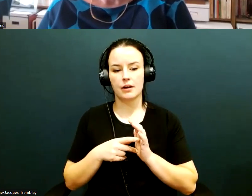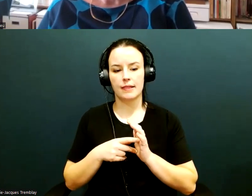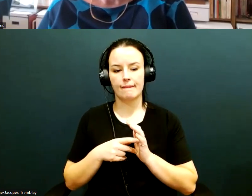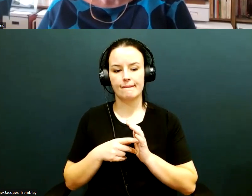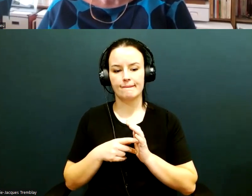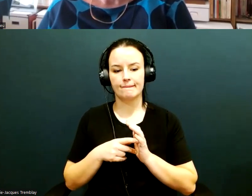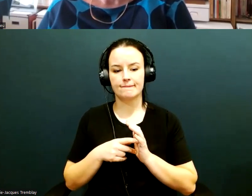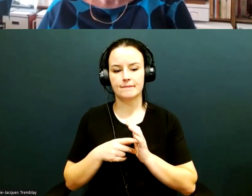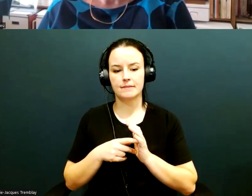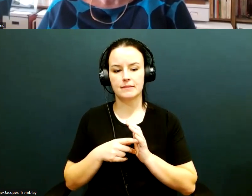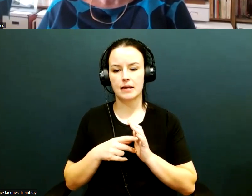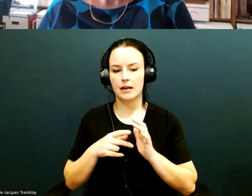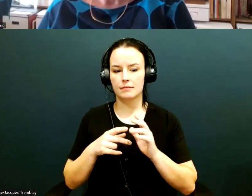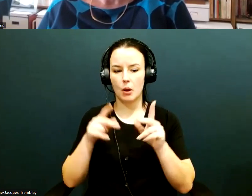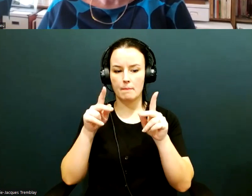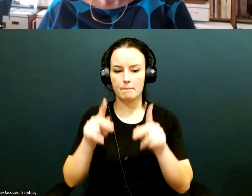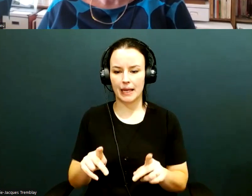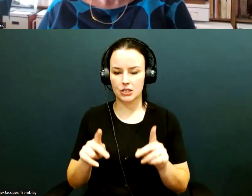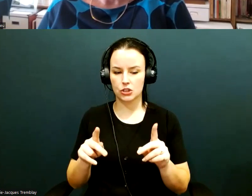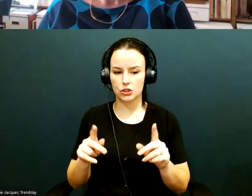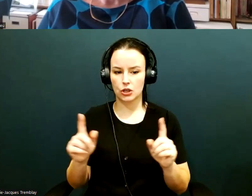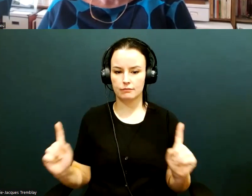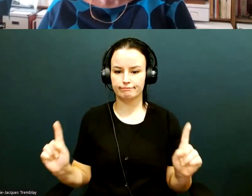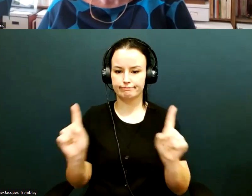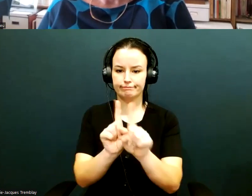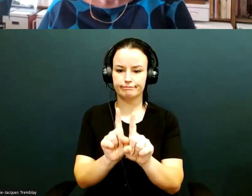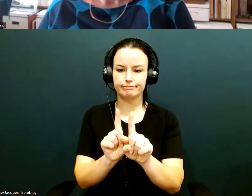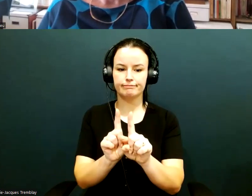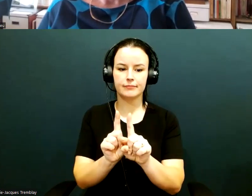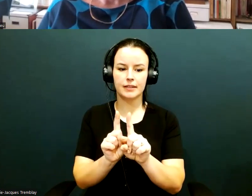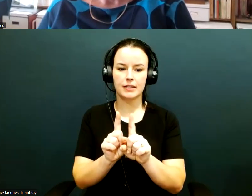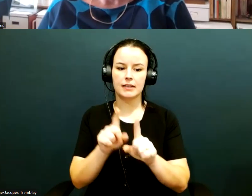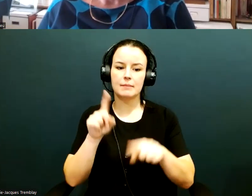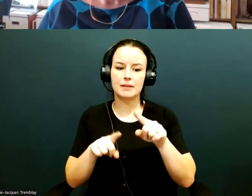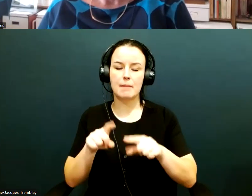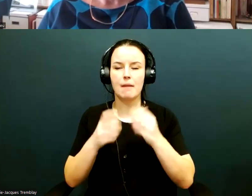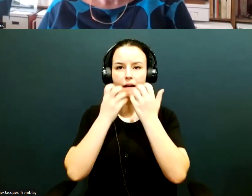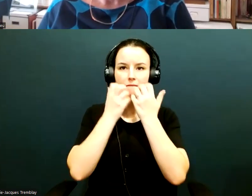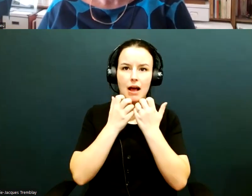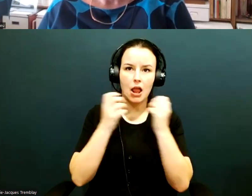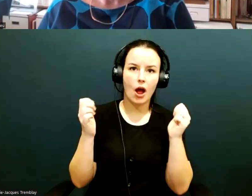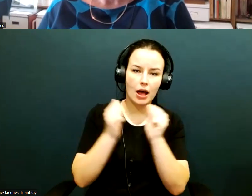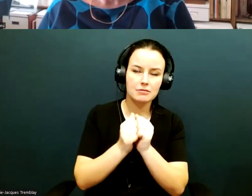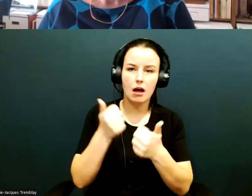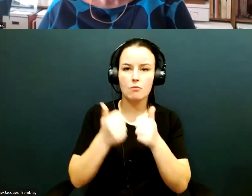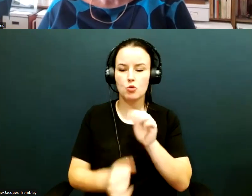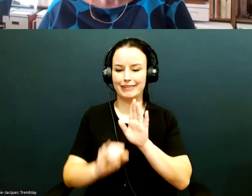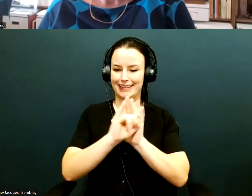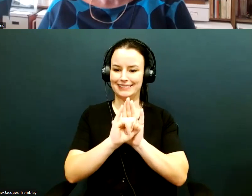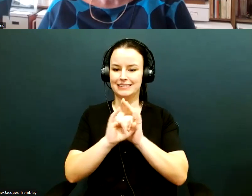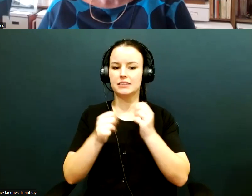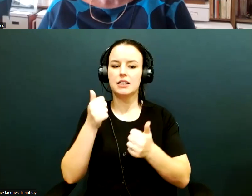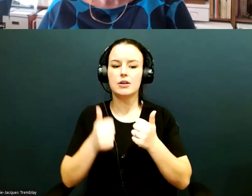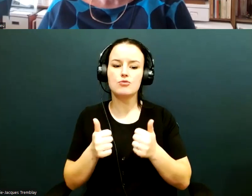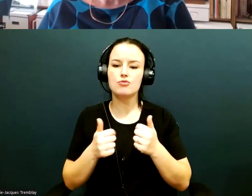de mettre les gens en contact selon soit des valeurs communes ou des identités ou de l'appartenance à